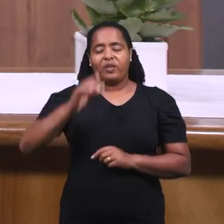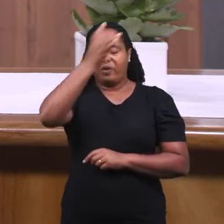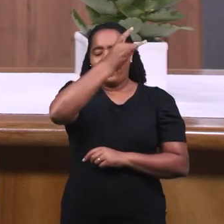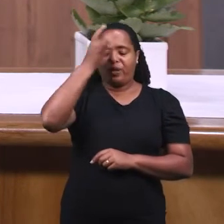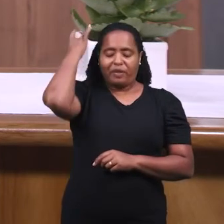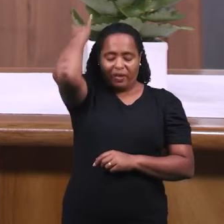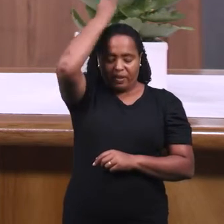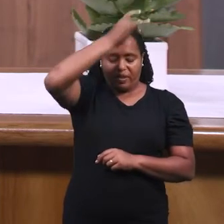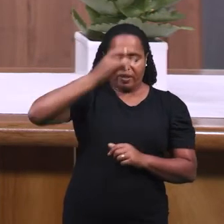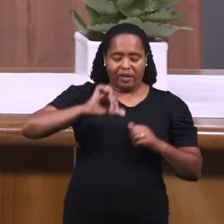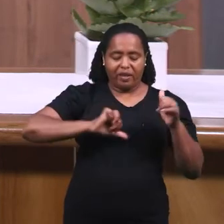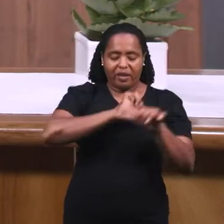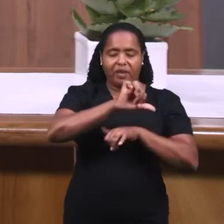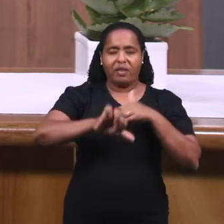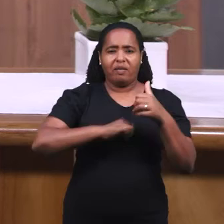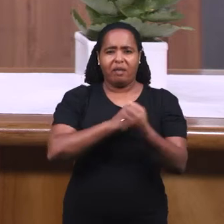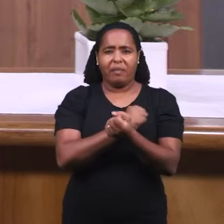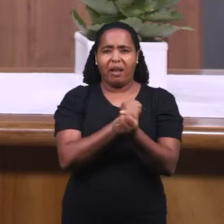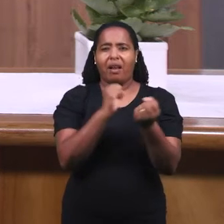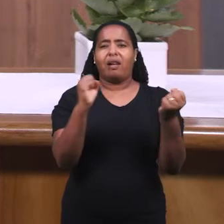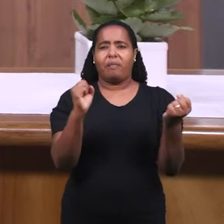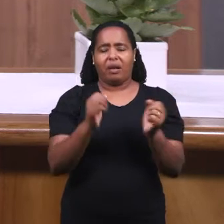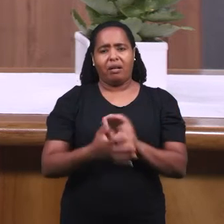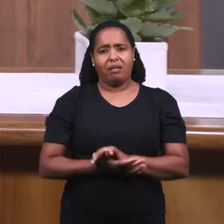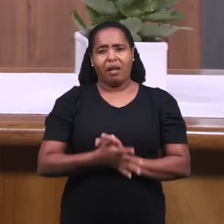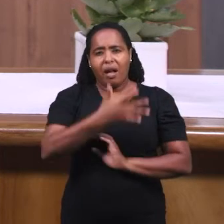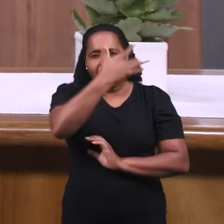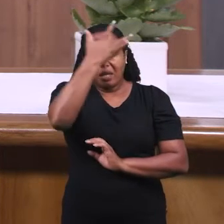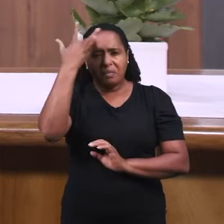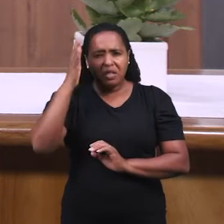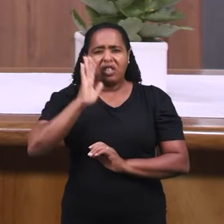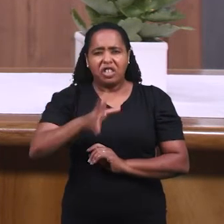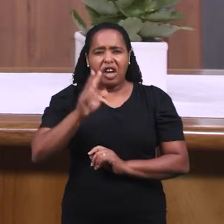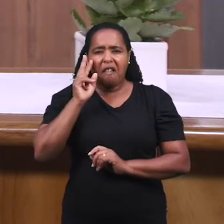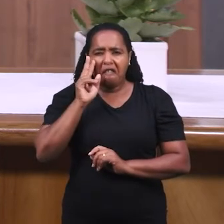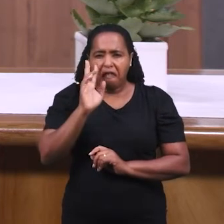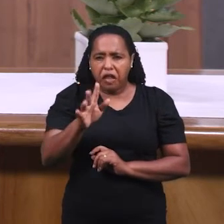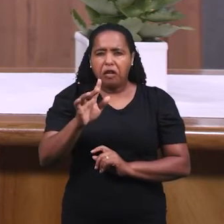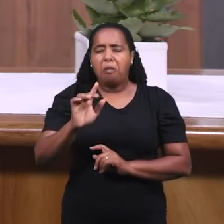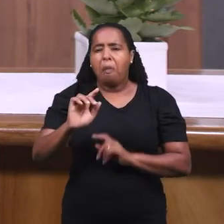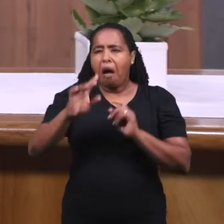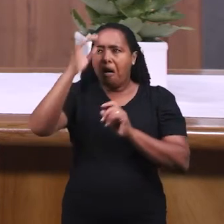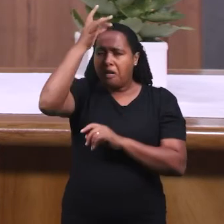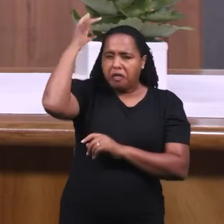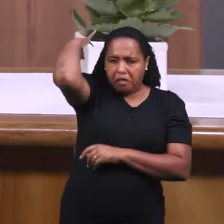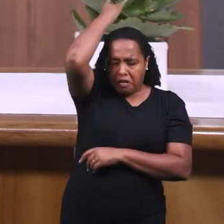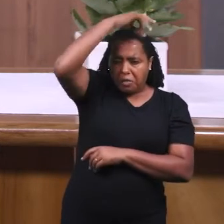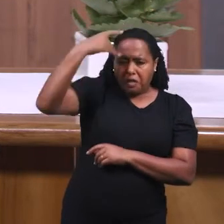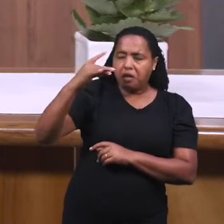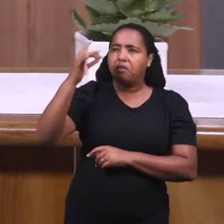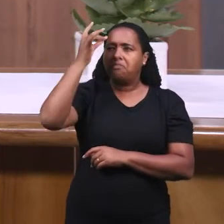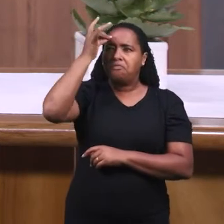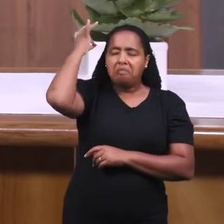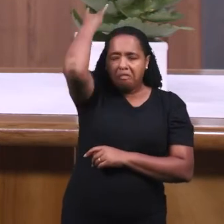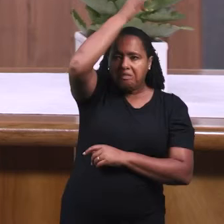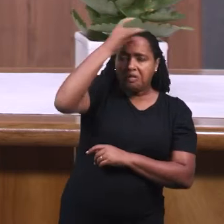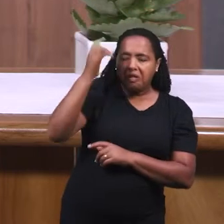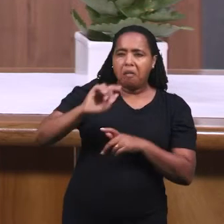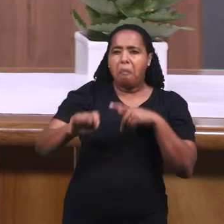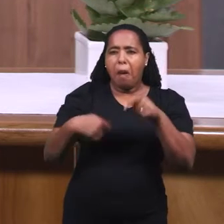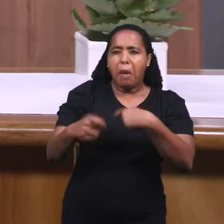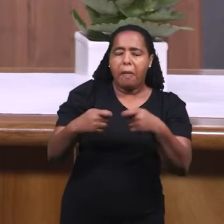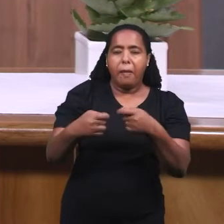Он зажигает наши светильники, он преображает нашу жизнь. Дух Святой присутствует